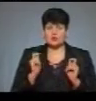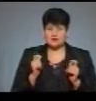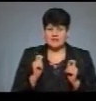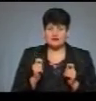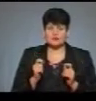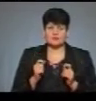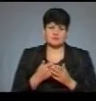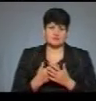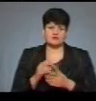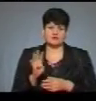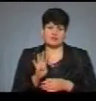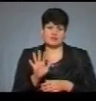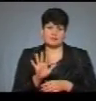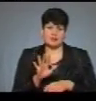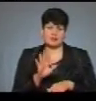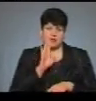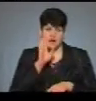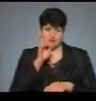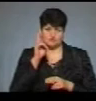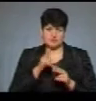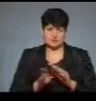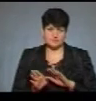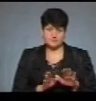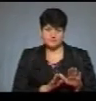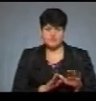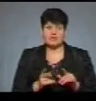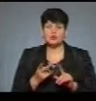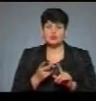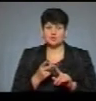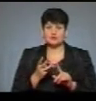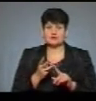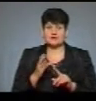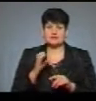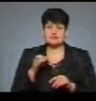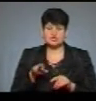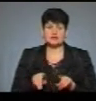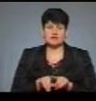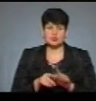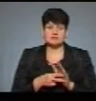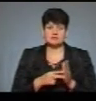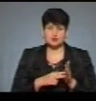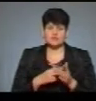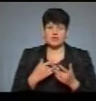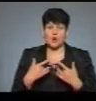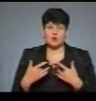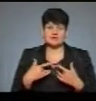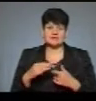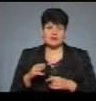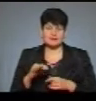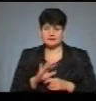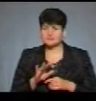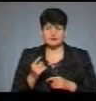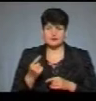думаю, що ми десь 4-5 ранку новорічну ніч завершимо. 2 і 3 січня у нас також заплановані концерти дійства, тобто ми не